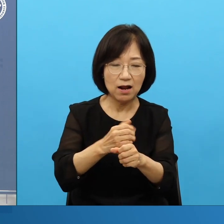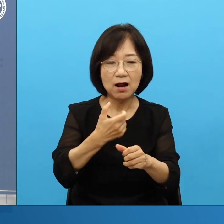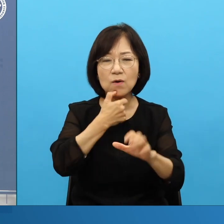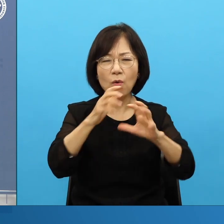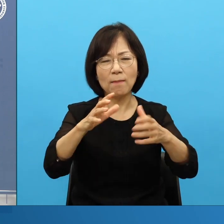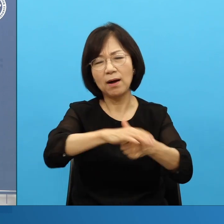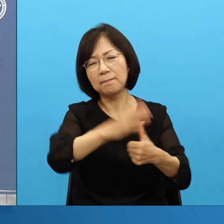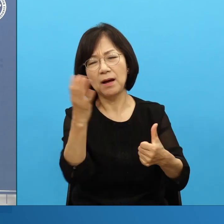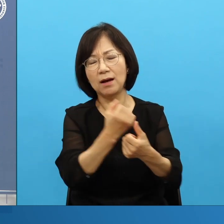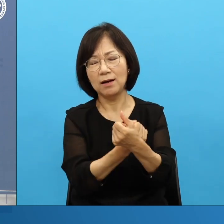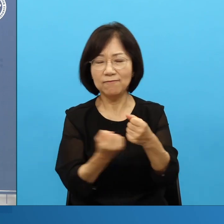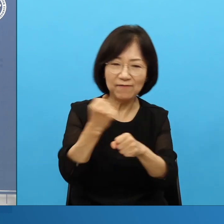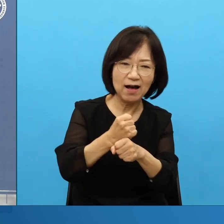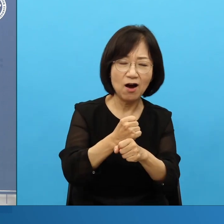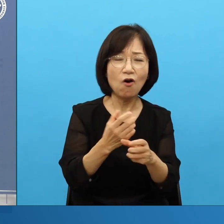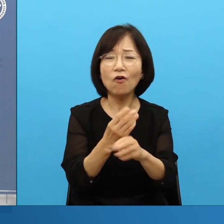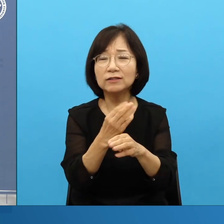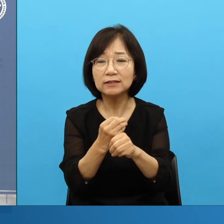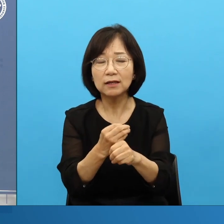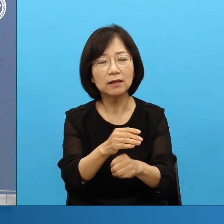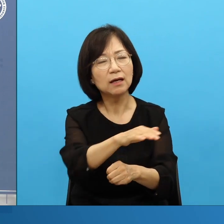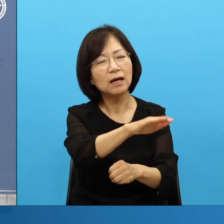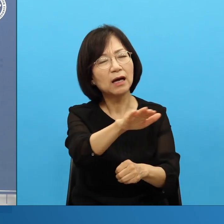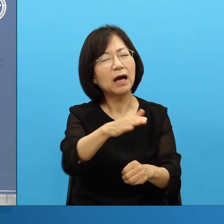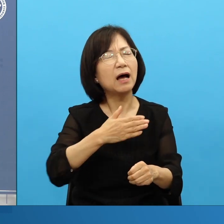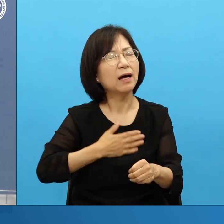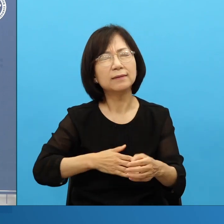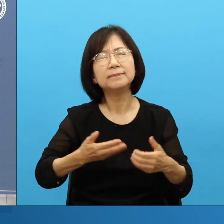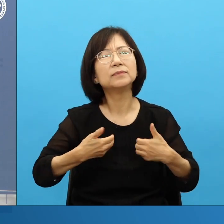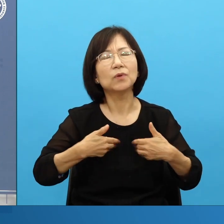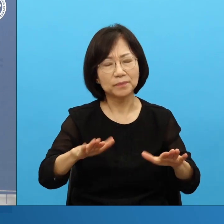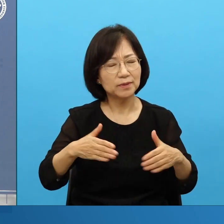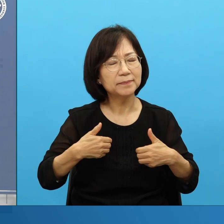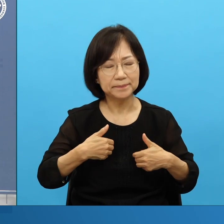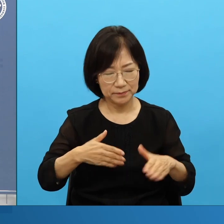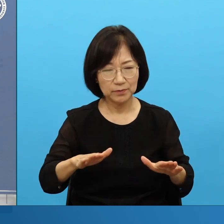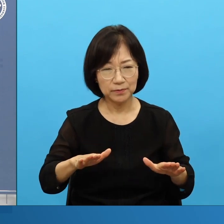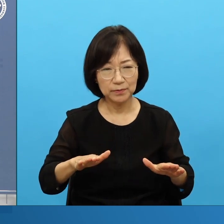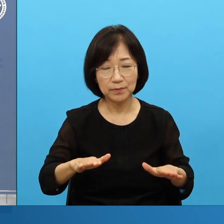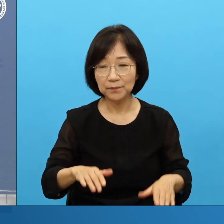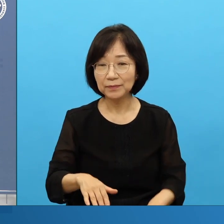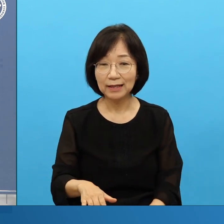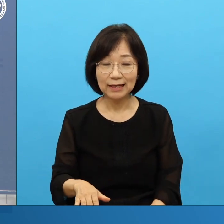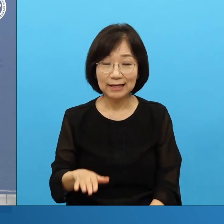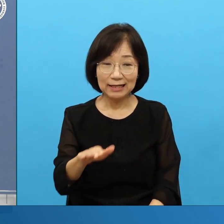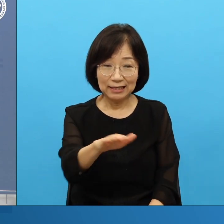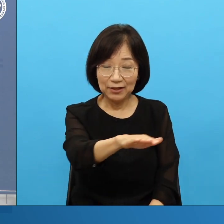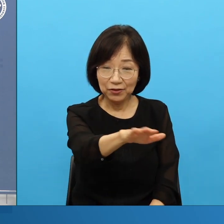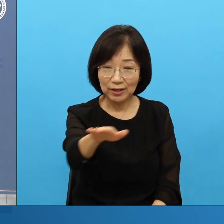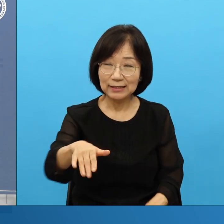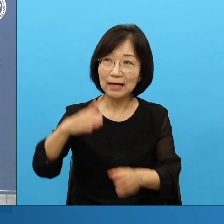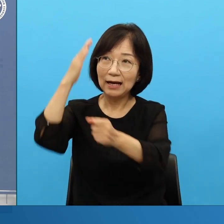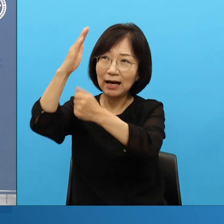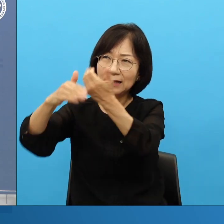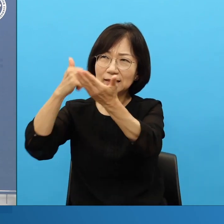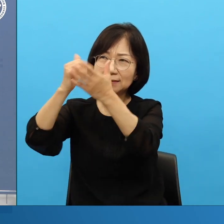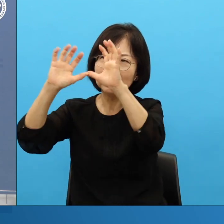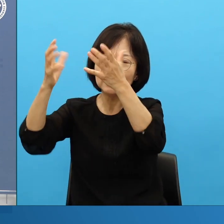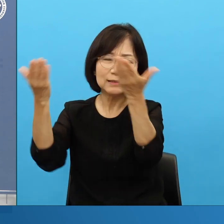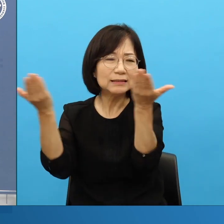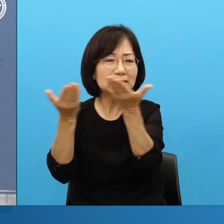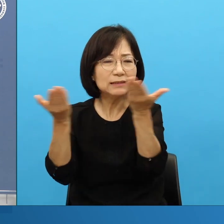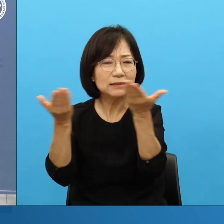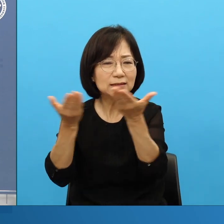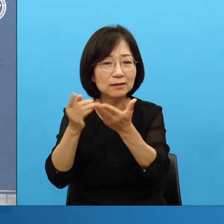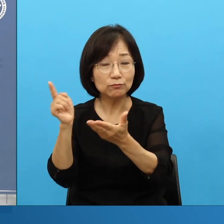says that's not for something for you to know. 찾을 걸 얘기했어요. He spoke about what we need 뭡니까? to find. What is that? 하나님의 나라의 일 The things pertaining